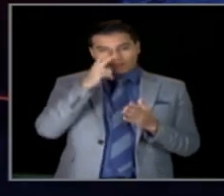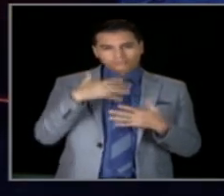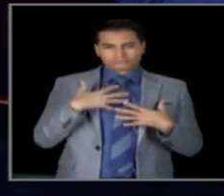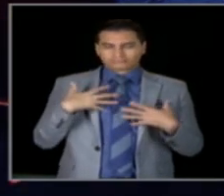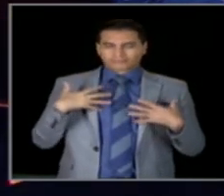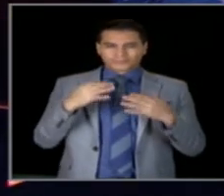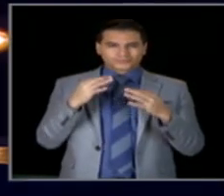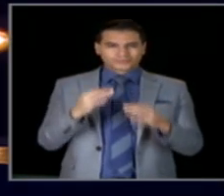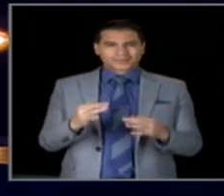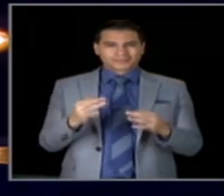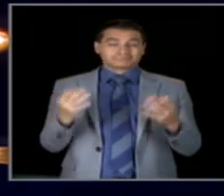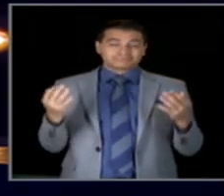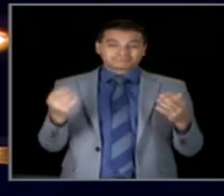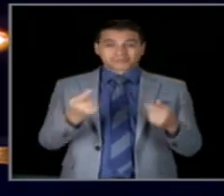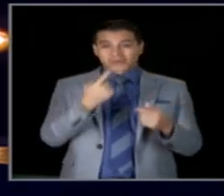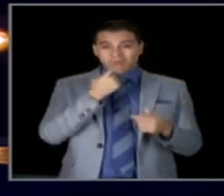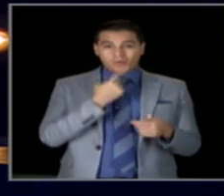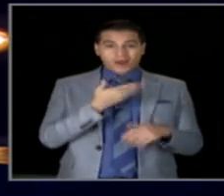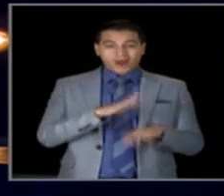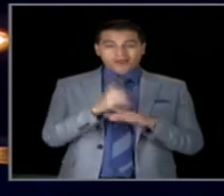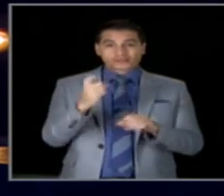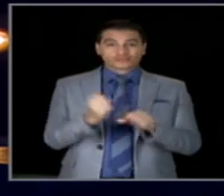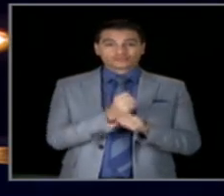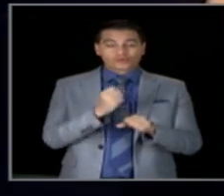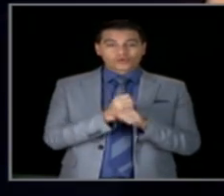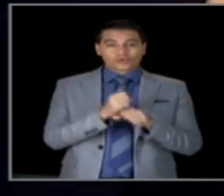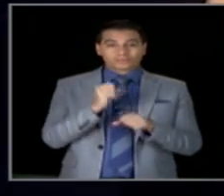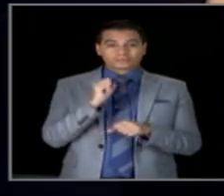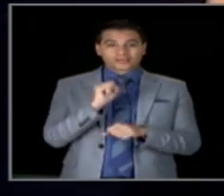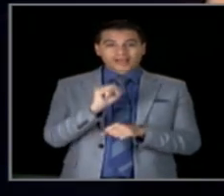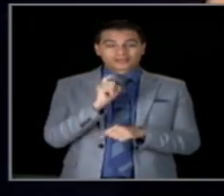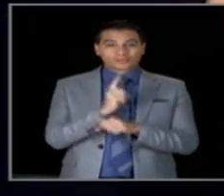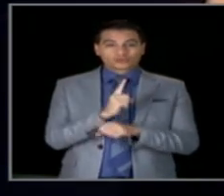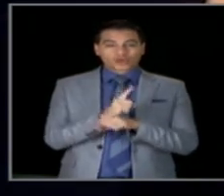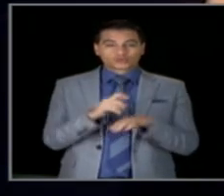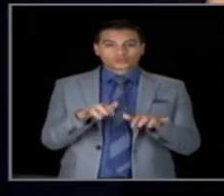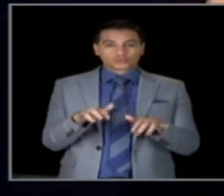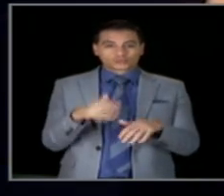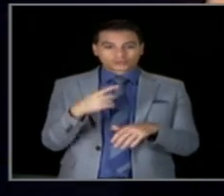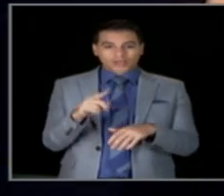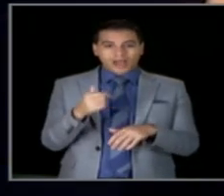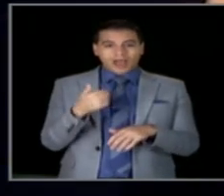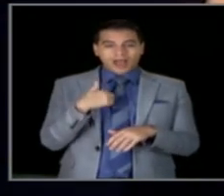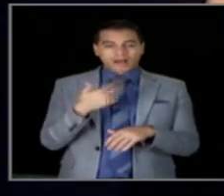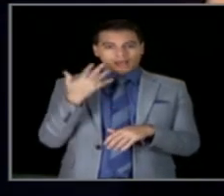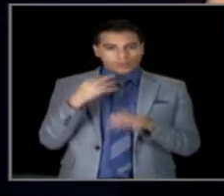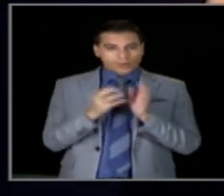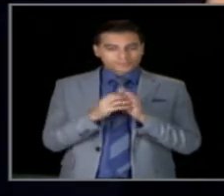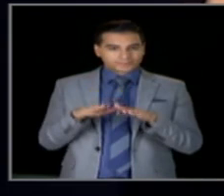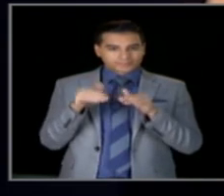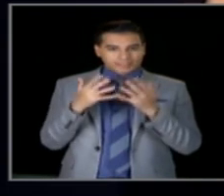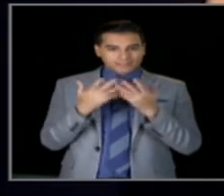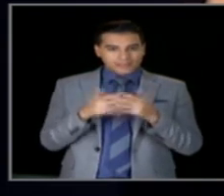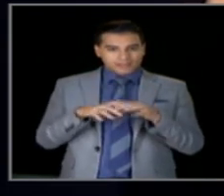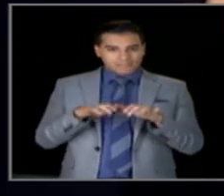مبسوط جدا. يعني احكي لي على طبيعه شغلك. مدرس كمبيوتر ساينس. هو انا خريج حاسبات ومعلومات، وتدرجت